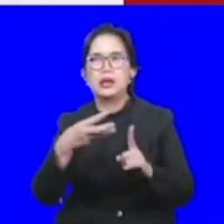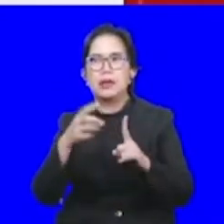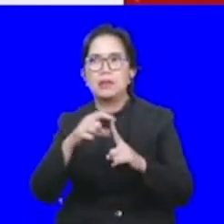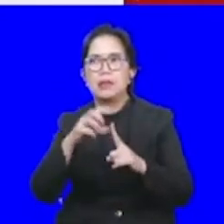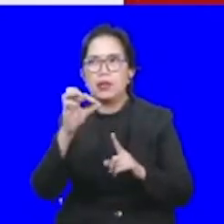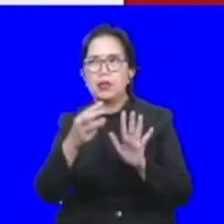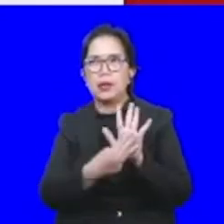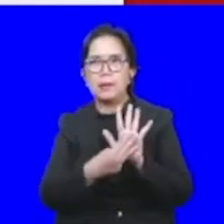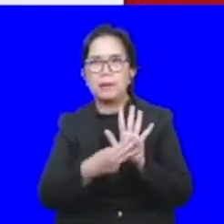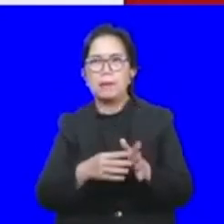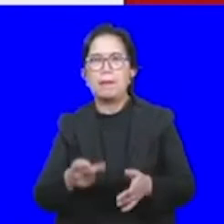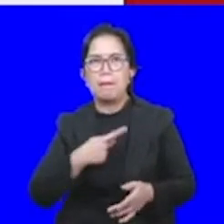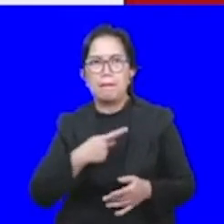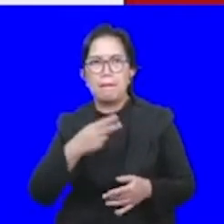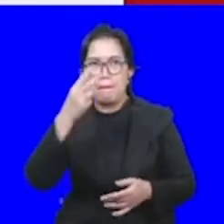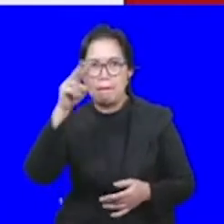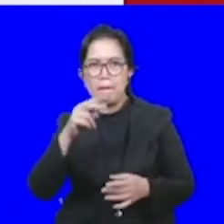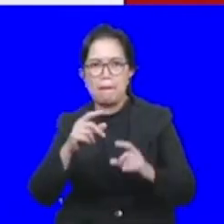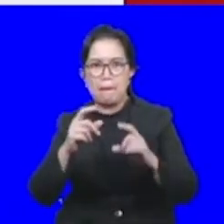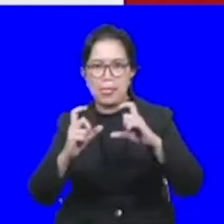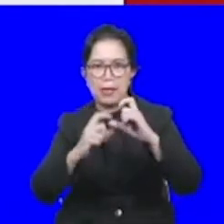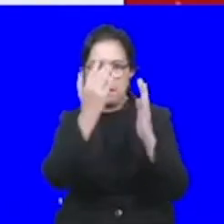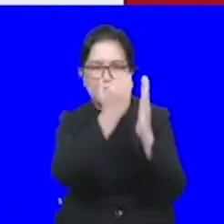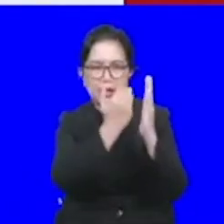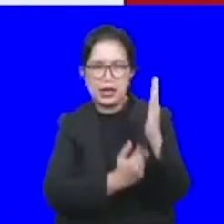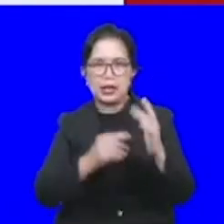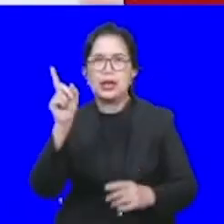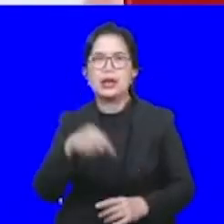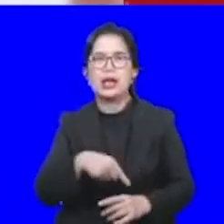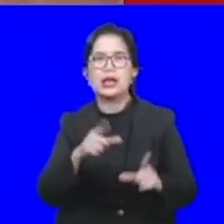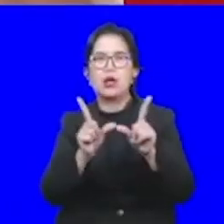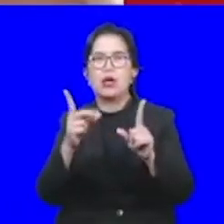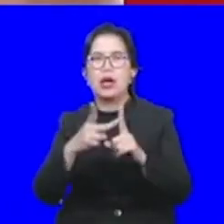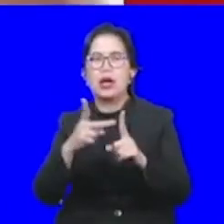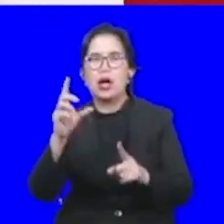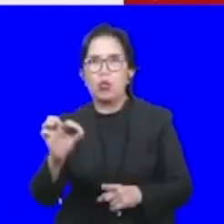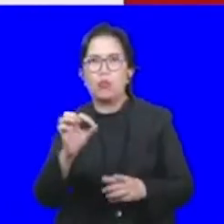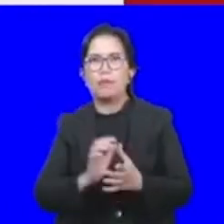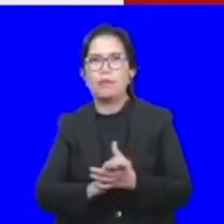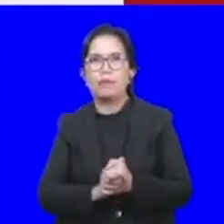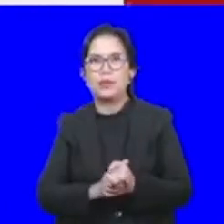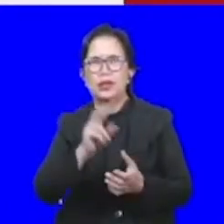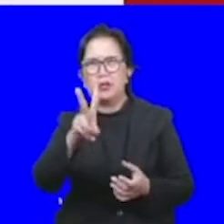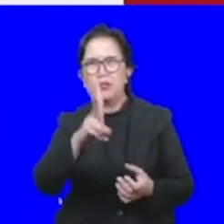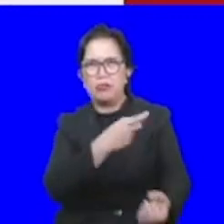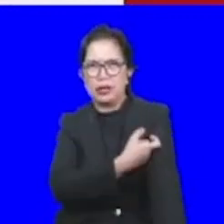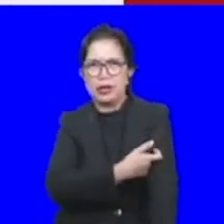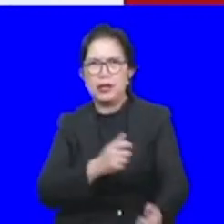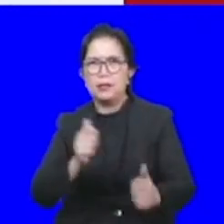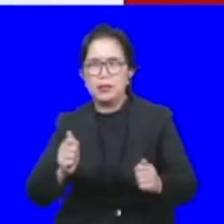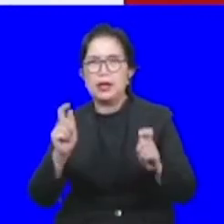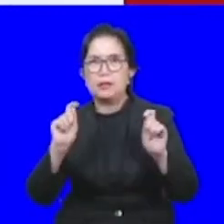lihat dari persyaratan dari double letsu dari WHO vaksin yang bisa dikatakan efektif untuk digunakan